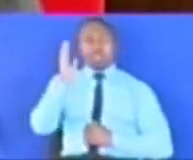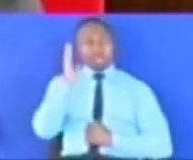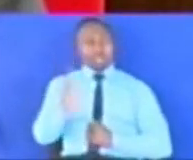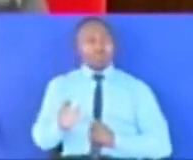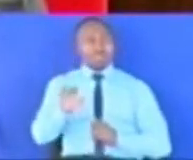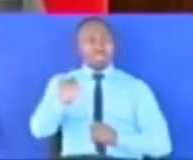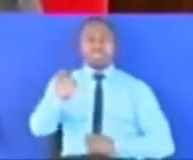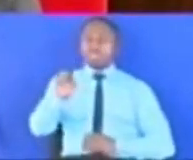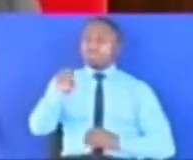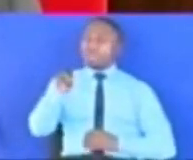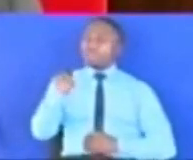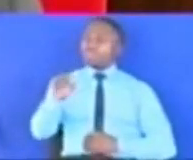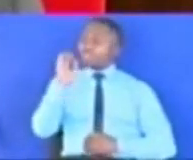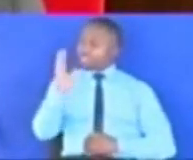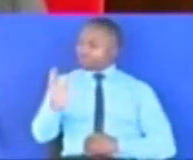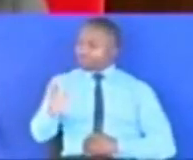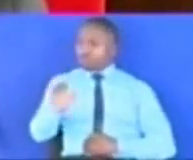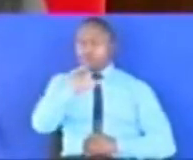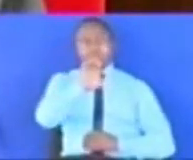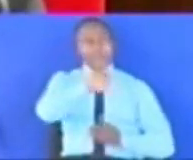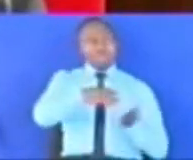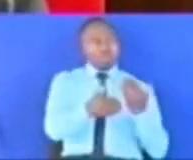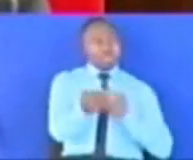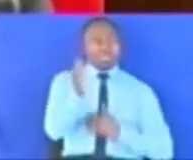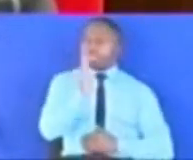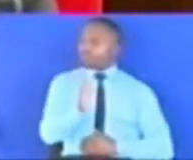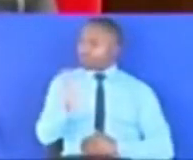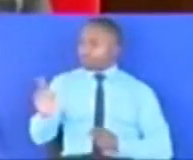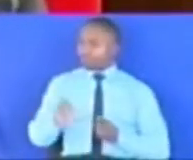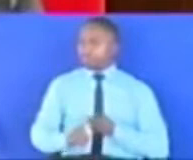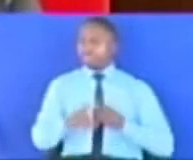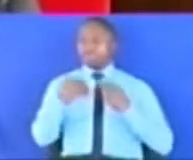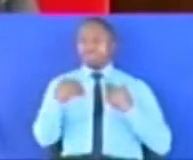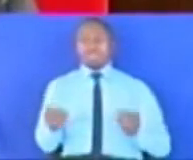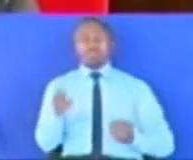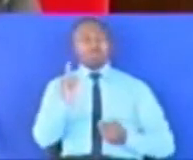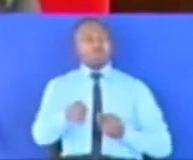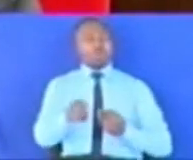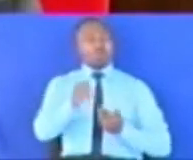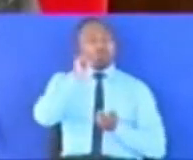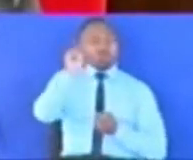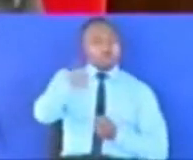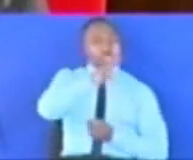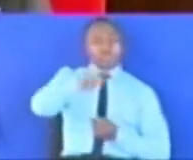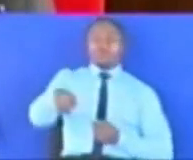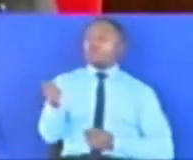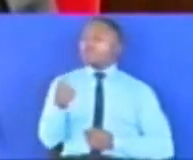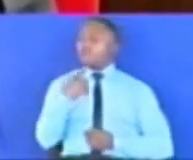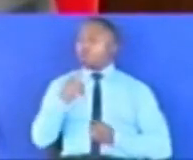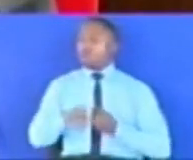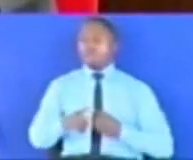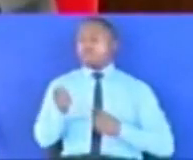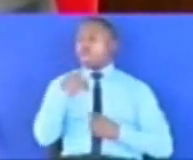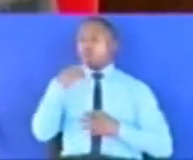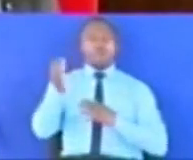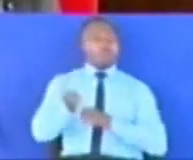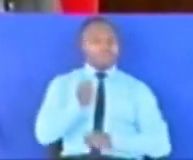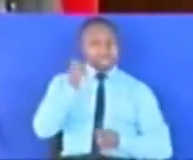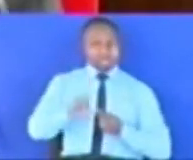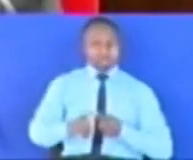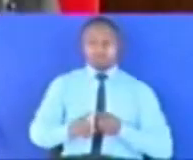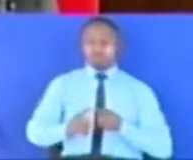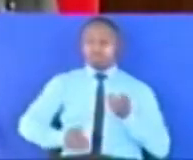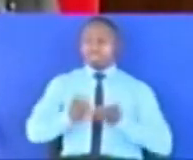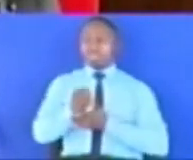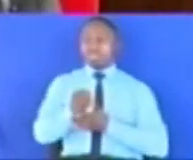Isimani hivyo hivyo, na maeneo mengine iko hivyo hivyo. Kwa hiyo kunakuwa na uhaba wa dawa, hawapati dawa kwa